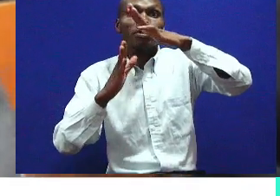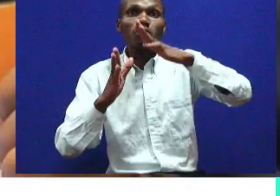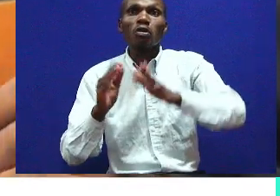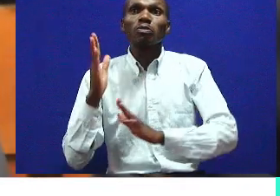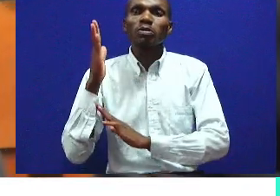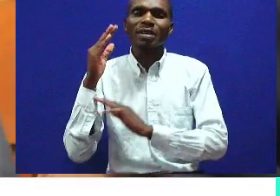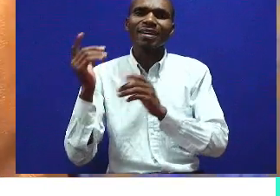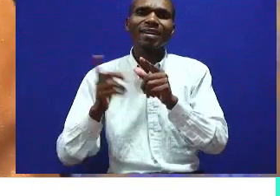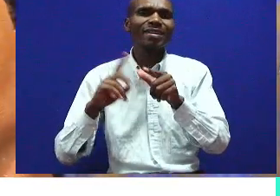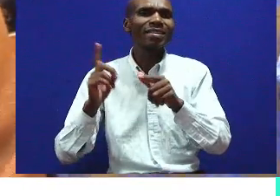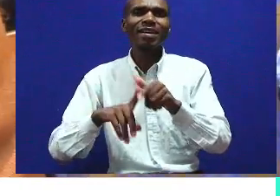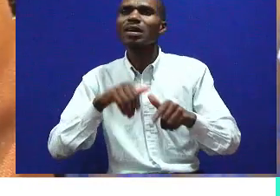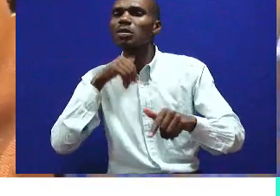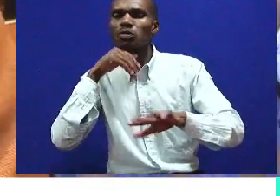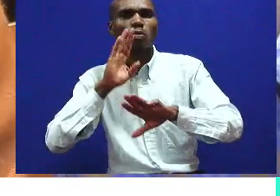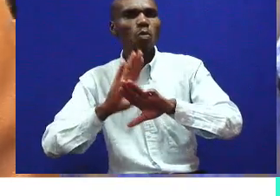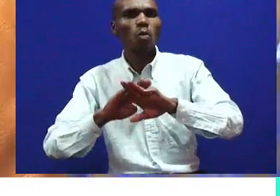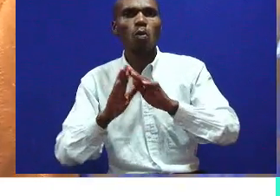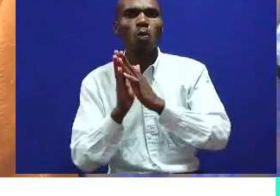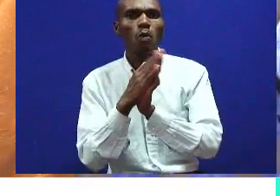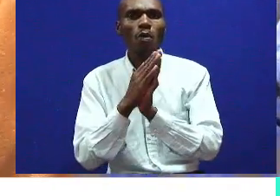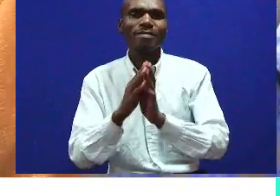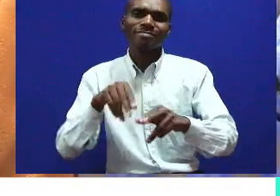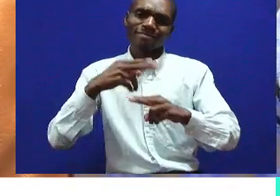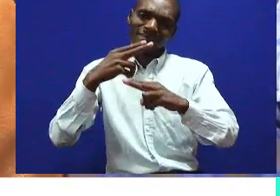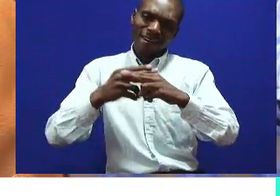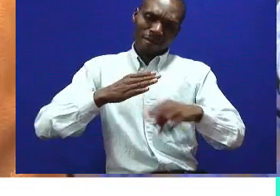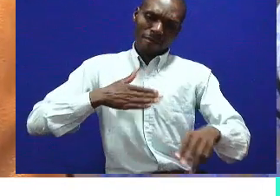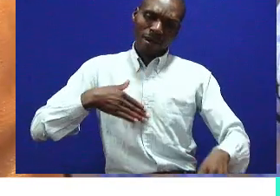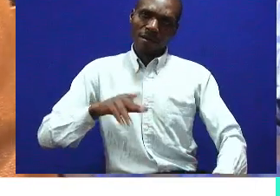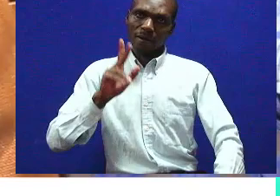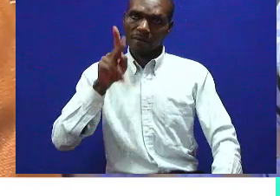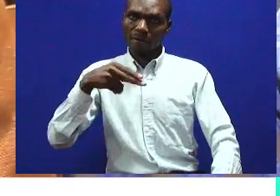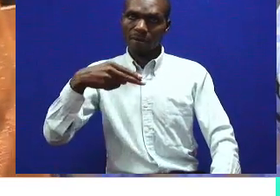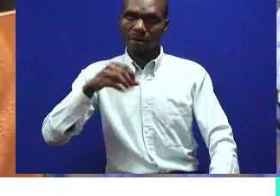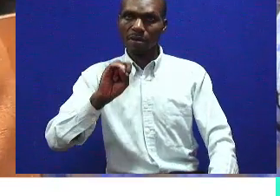iyo talimaya. Eti tali anenguru kwa Philip Ongeri Oseko